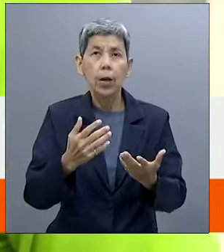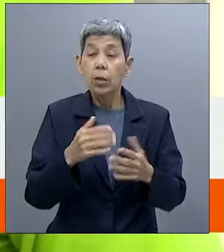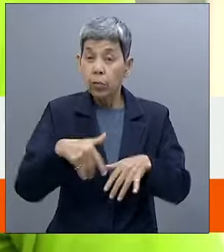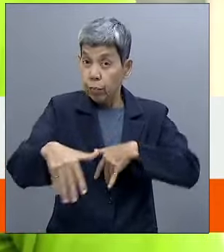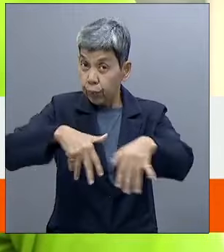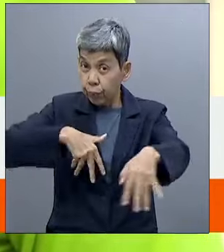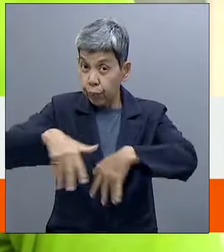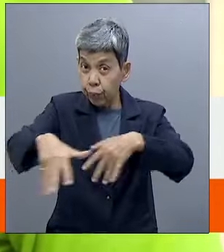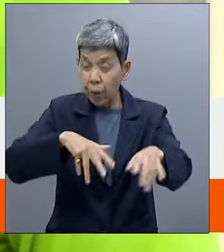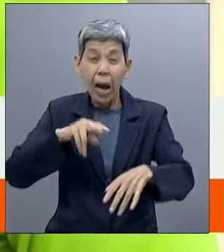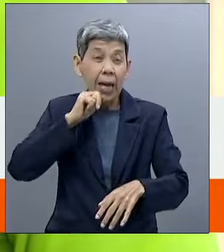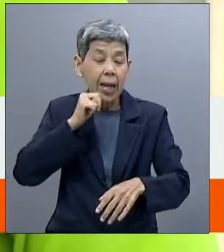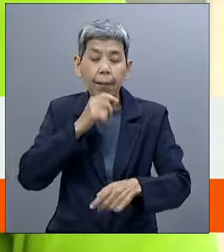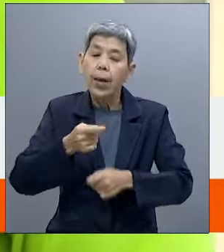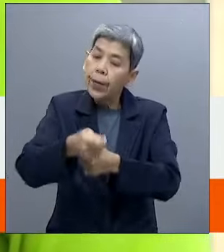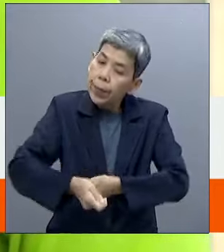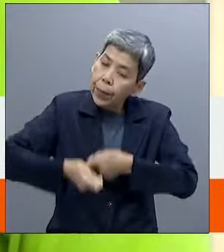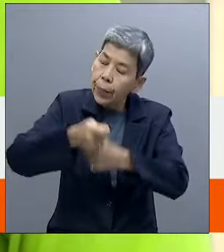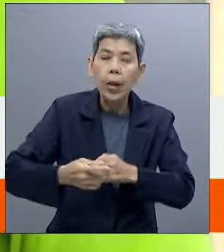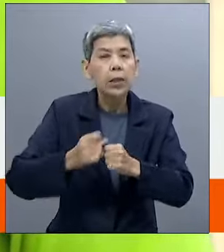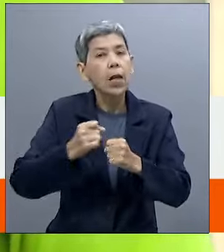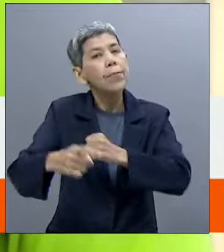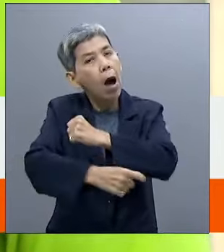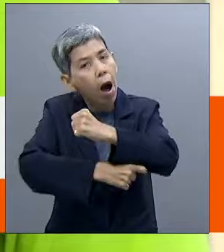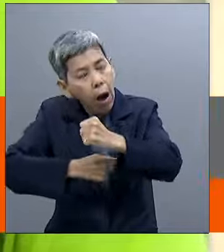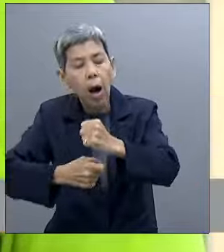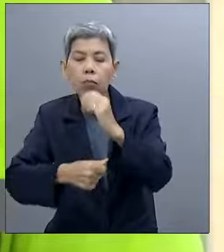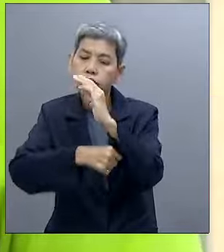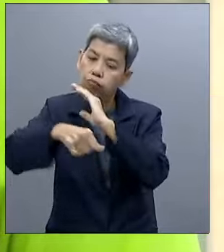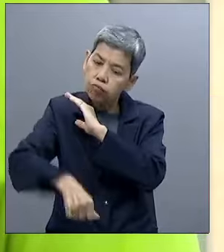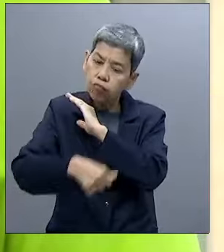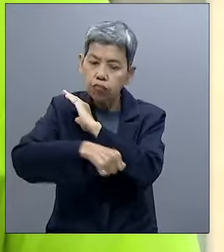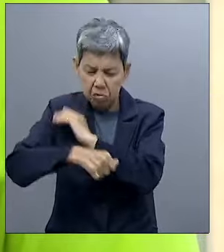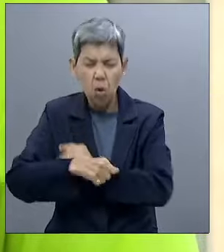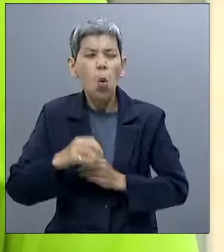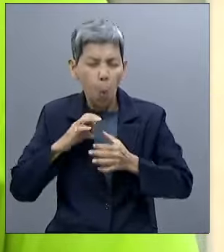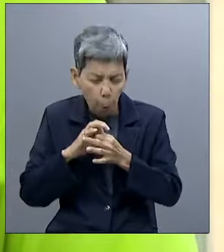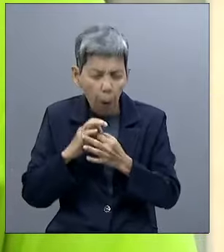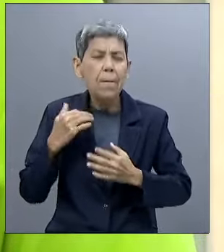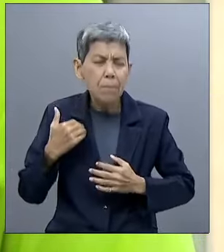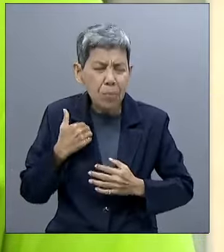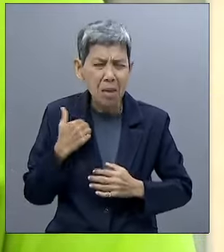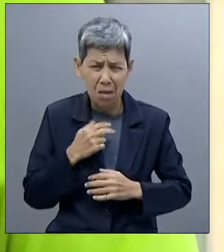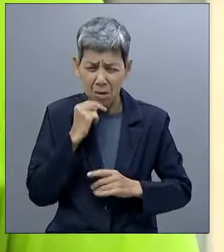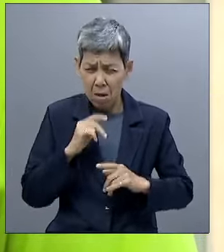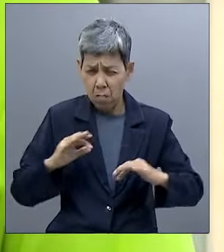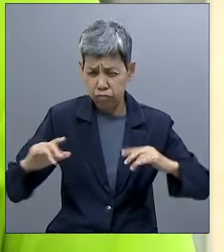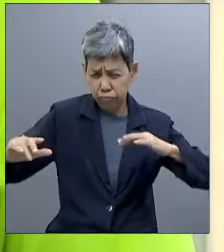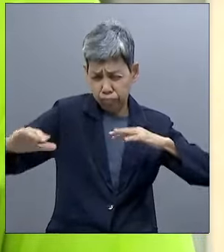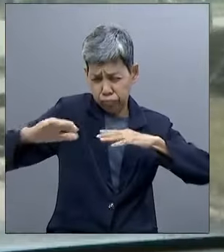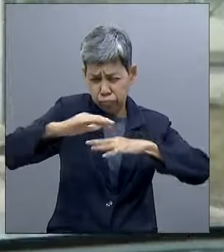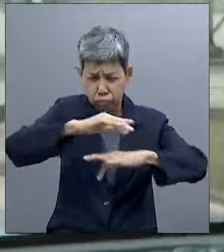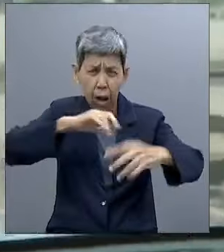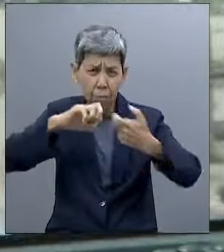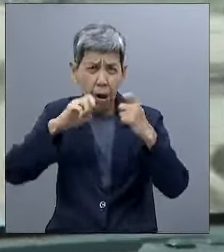ก็ต้องใช้น้ำทำนาอะไรอย่างนี้เนาะก็กังวลว่ามันจะมีผลกระทบไหมอะไรอย่